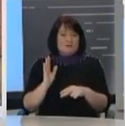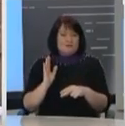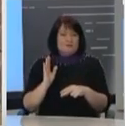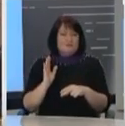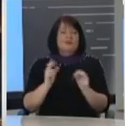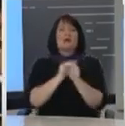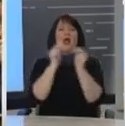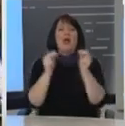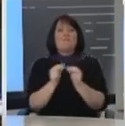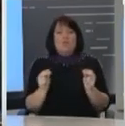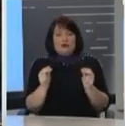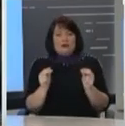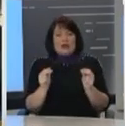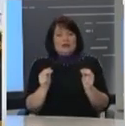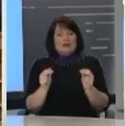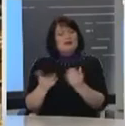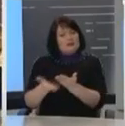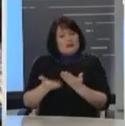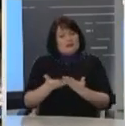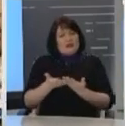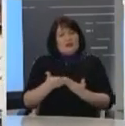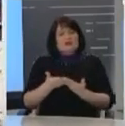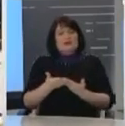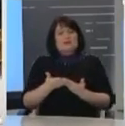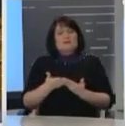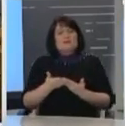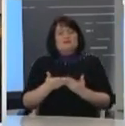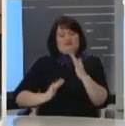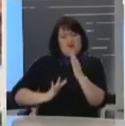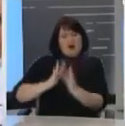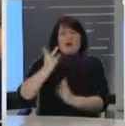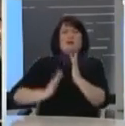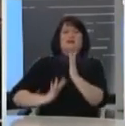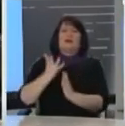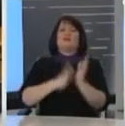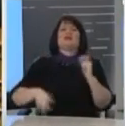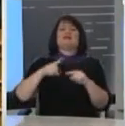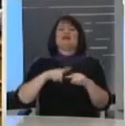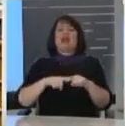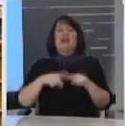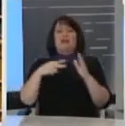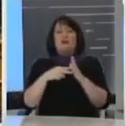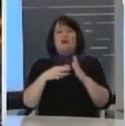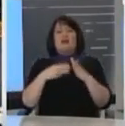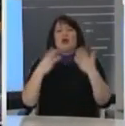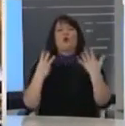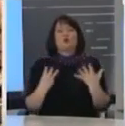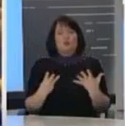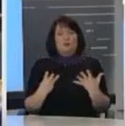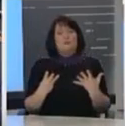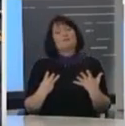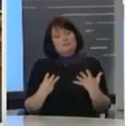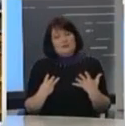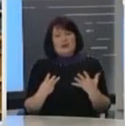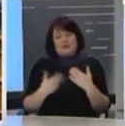ώστε να δοθεί ακόμα μεγαλύτερη όθηση στην αναπτυξιακή δυναμική της χώρας τόσο για το 18, όσο